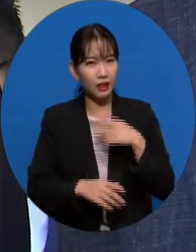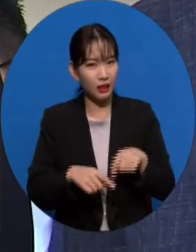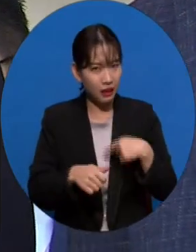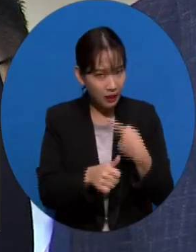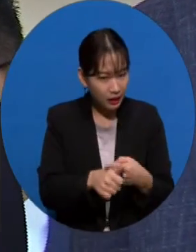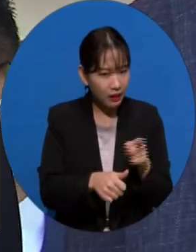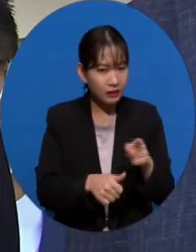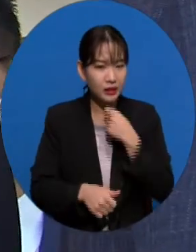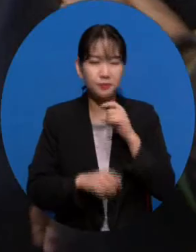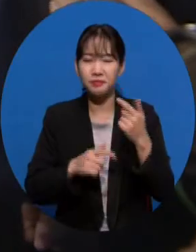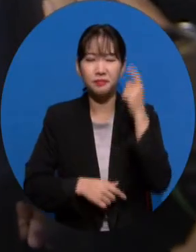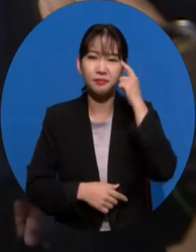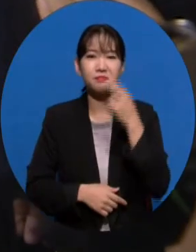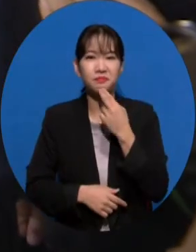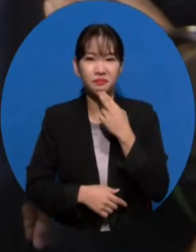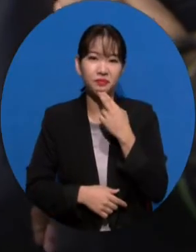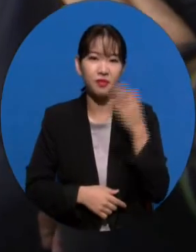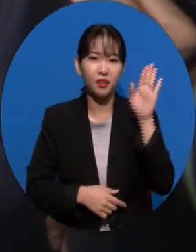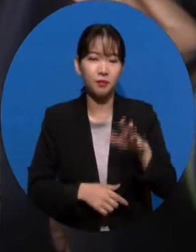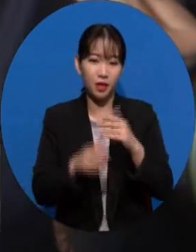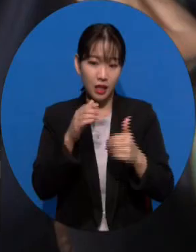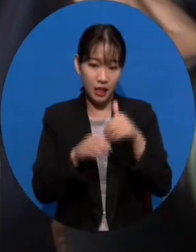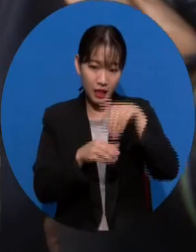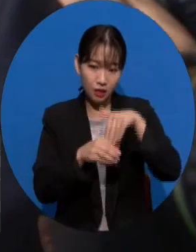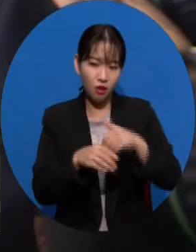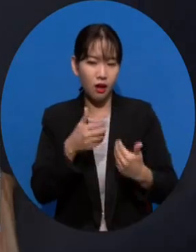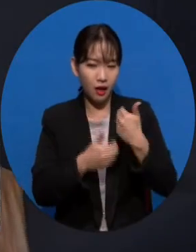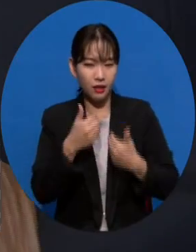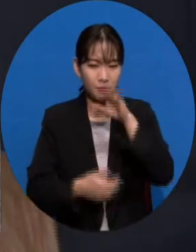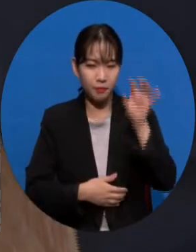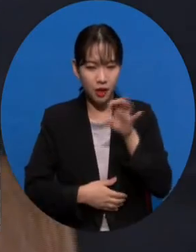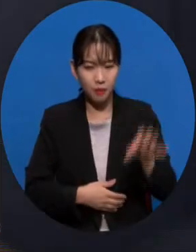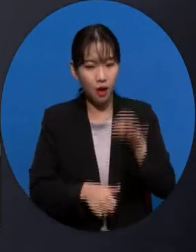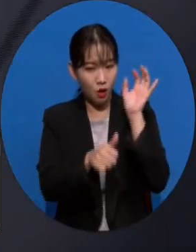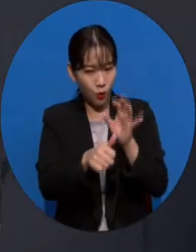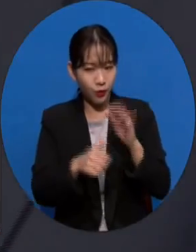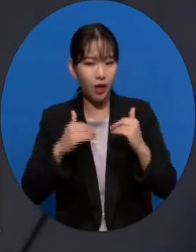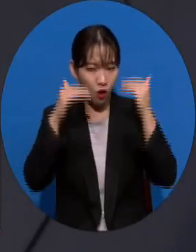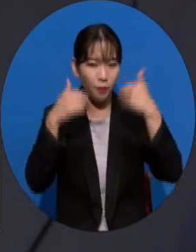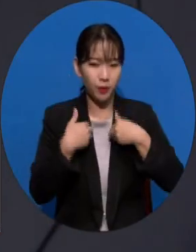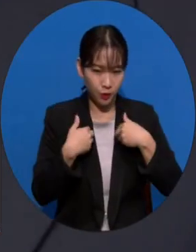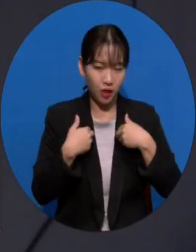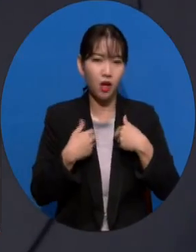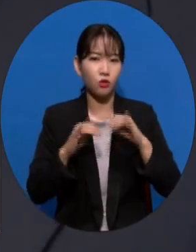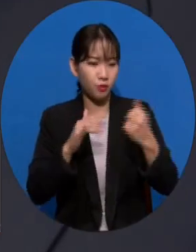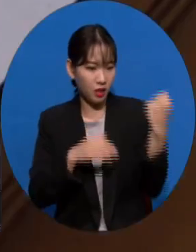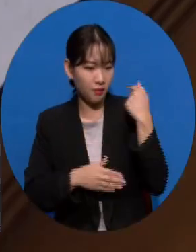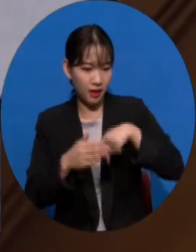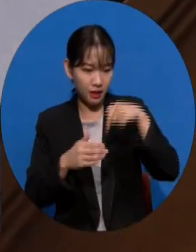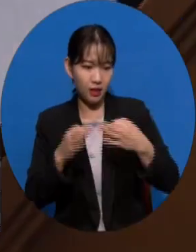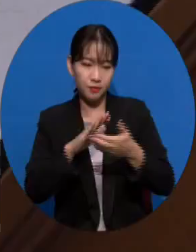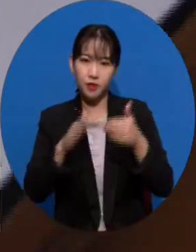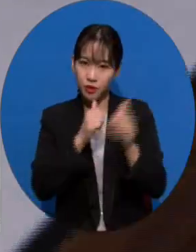뭐 하고 싶은 생각이 없어. 하지만 경선 갈등이 반복되면서 호통칠 어른이 필요하다는 등 국민의힘 내부에서는 김